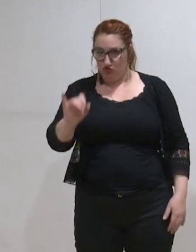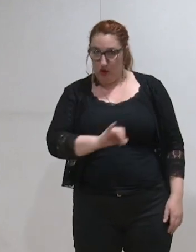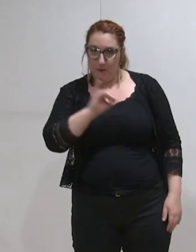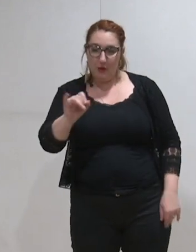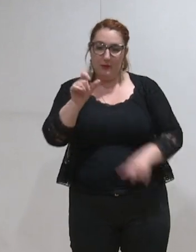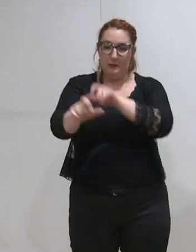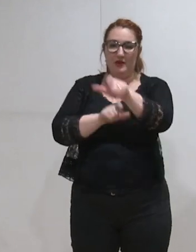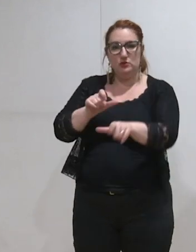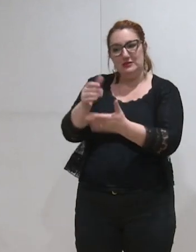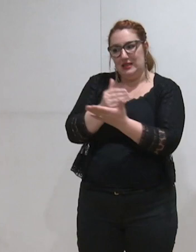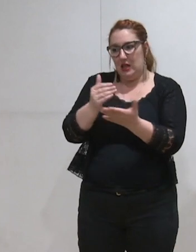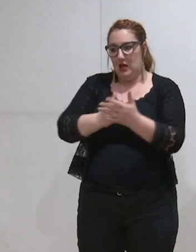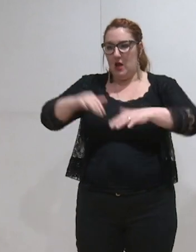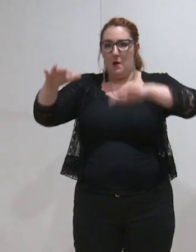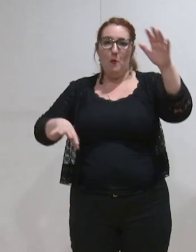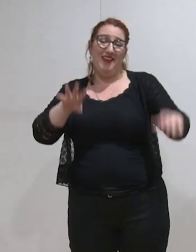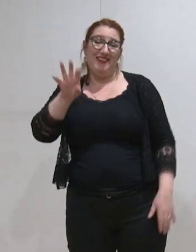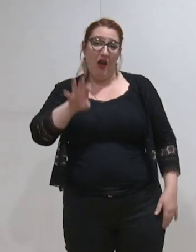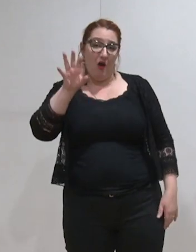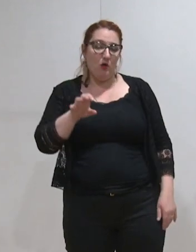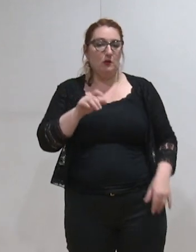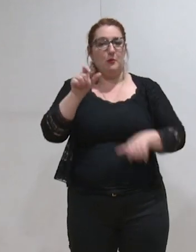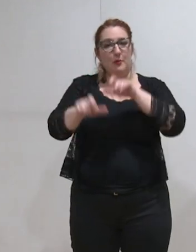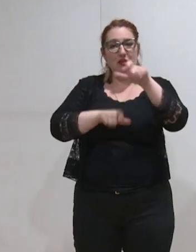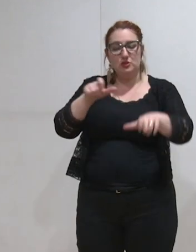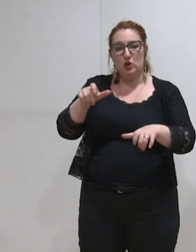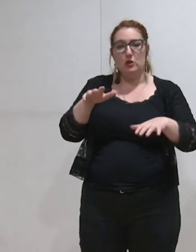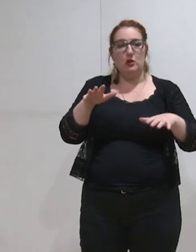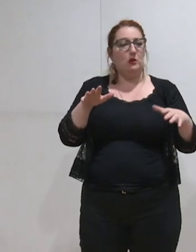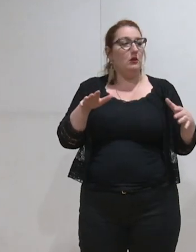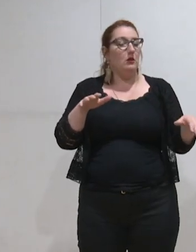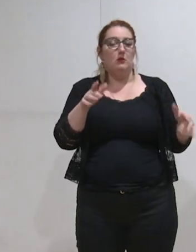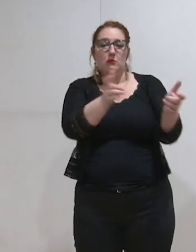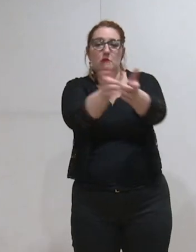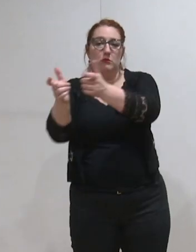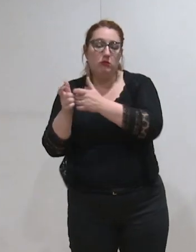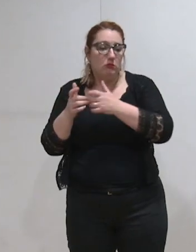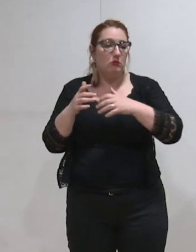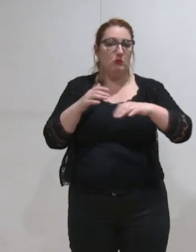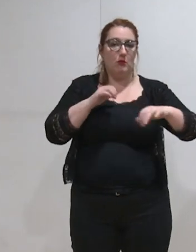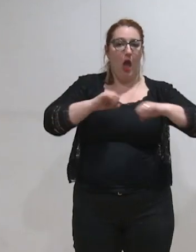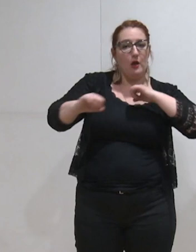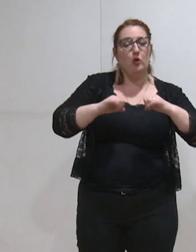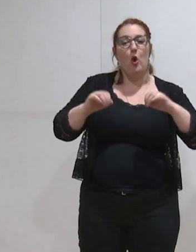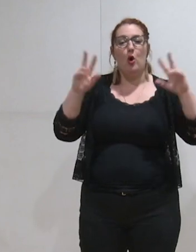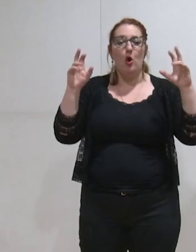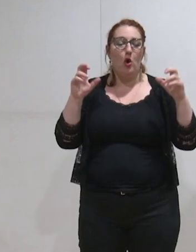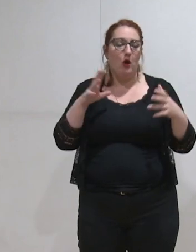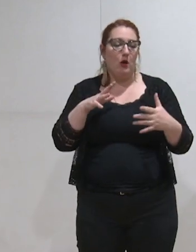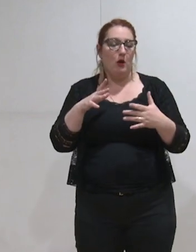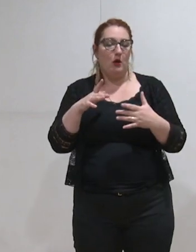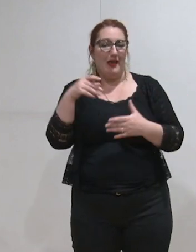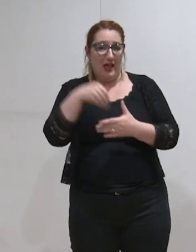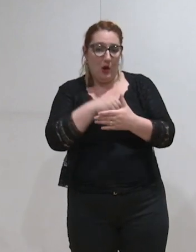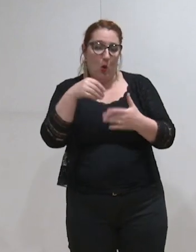salariés euh où il y a des acteurs économiques qui attendent effectivement que Greno se positionne sur les marchés qui ont